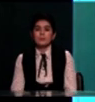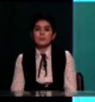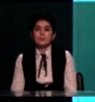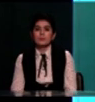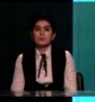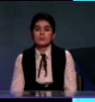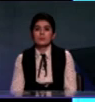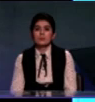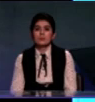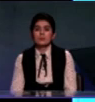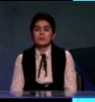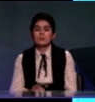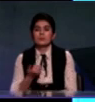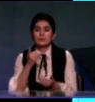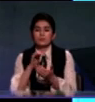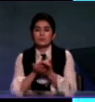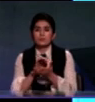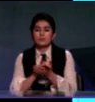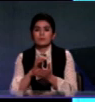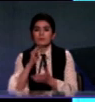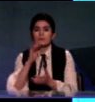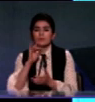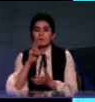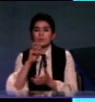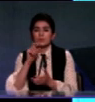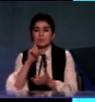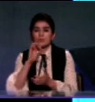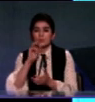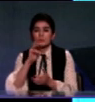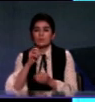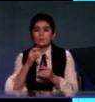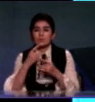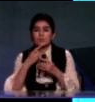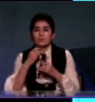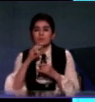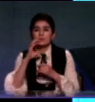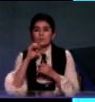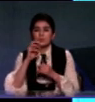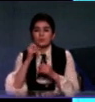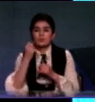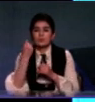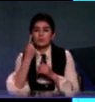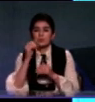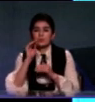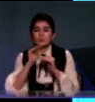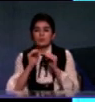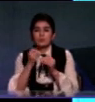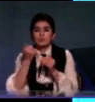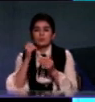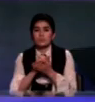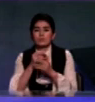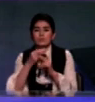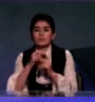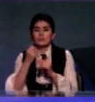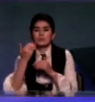Подведем с вами итоги. Мы сегодня познакомились с филогенезом, филогенез нервной системы. В первом этапе мы